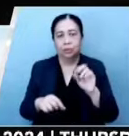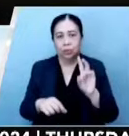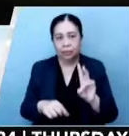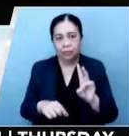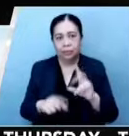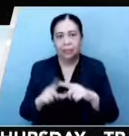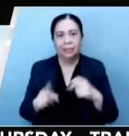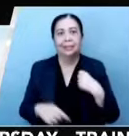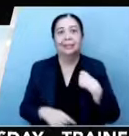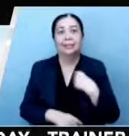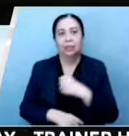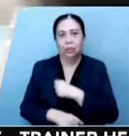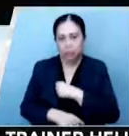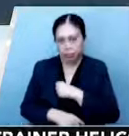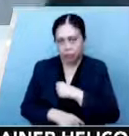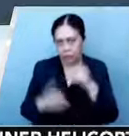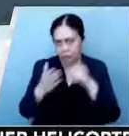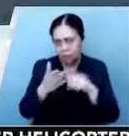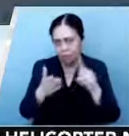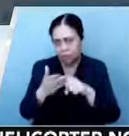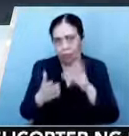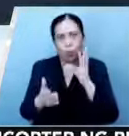senador na inaalam pa kung sino.